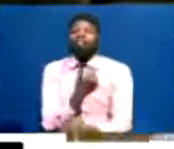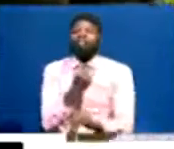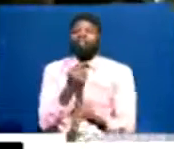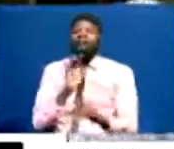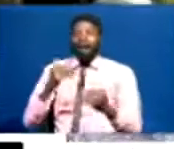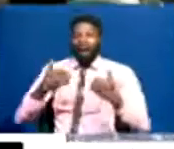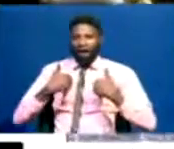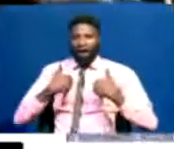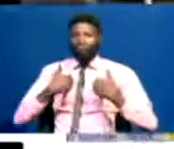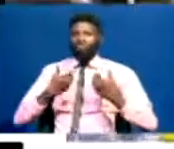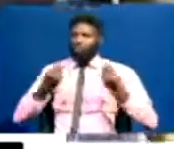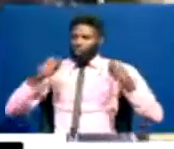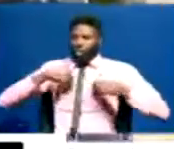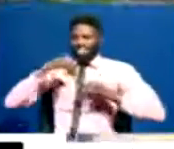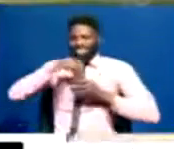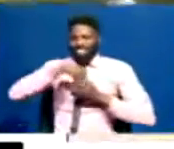nambari ya usajili